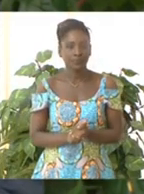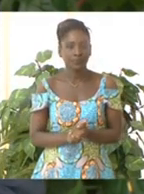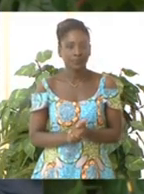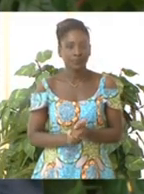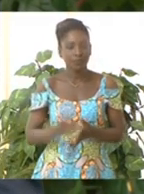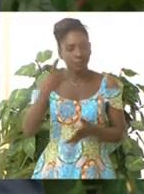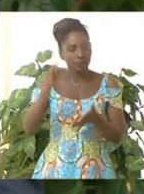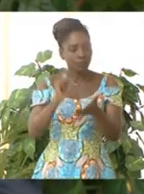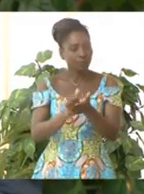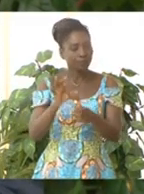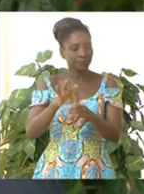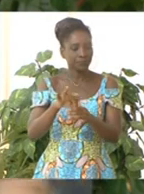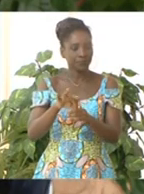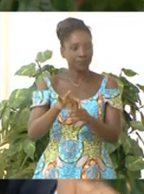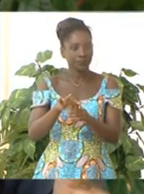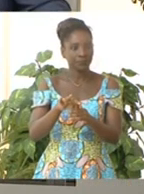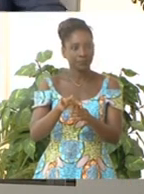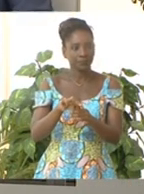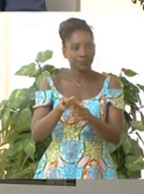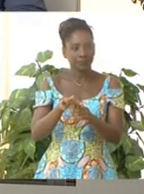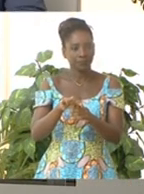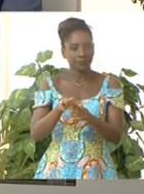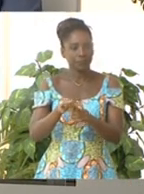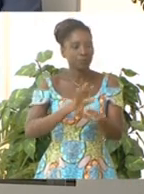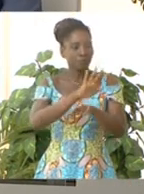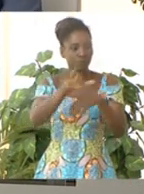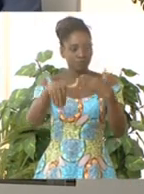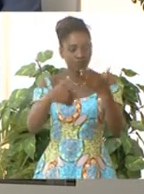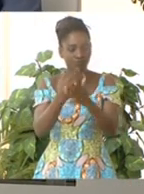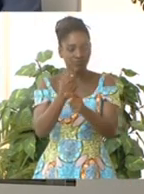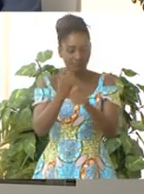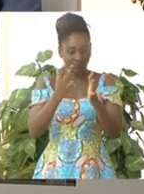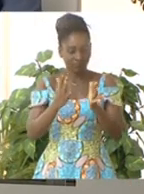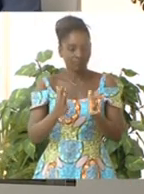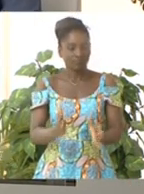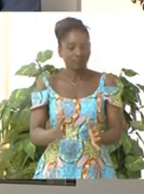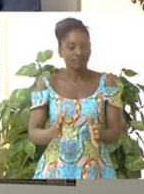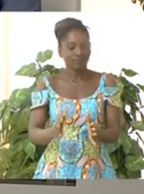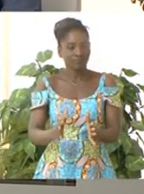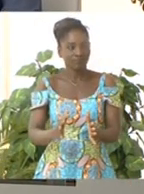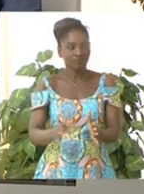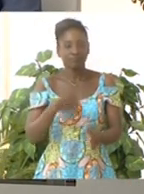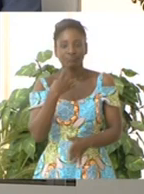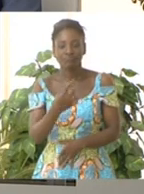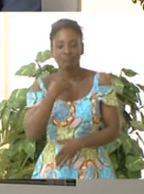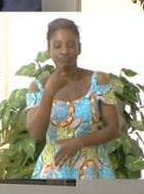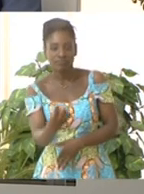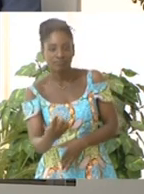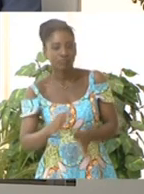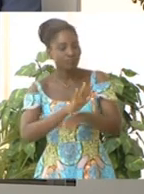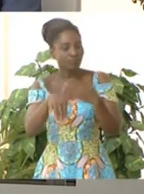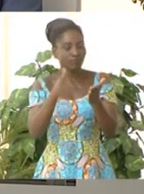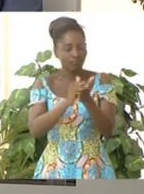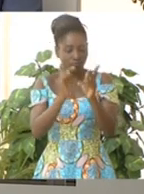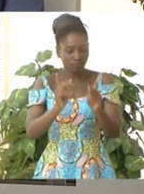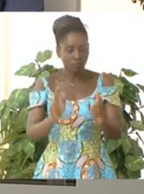pour cette élection, le personnel dont je viens de citer, ce personnel-là est autorisé